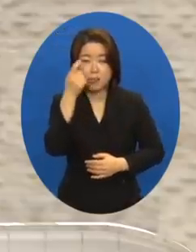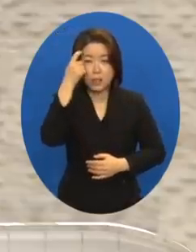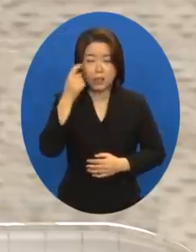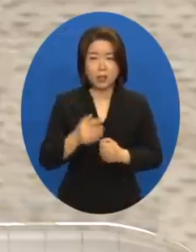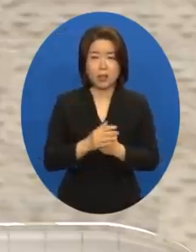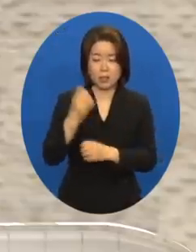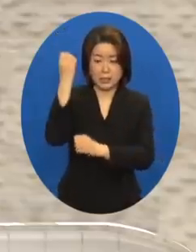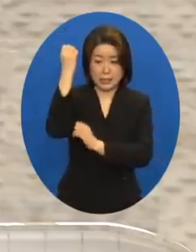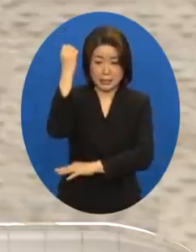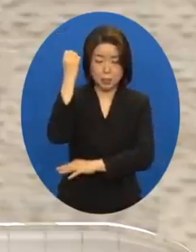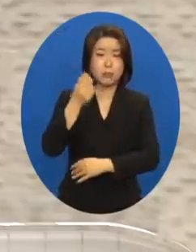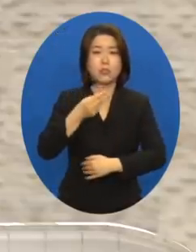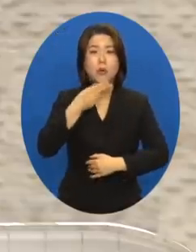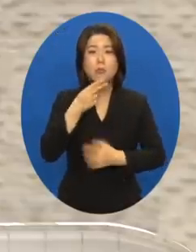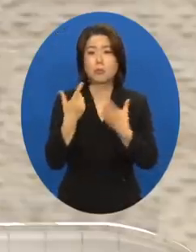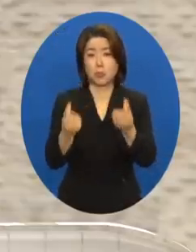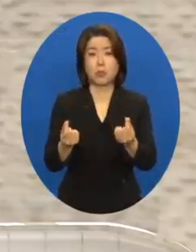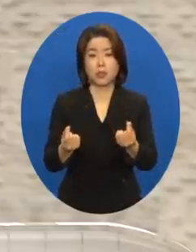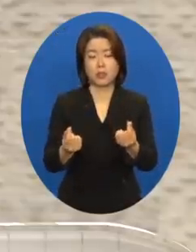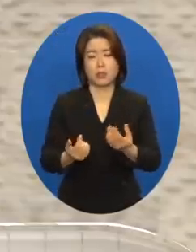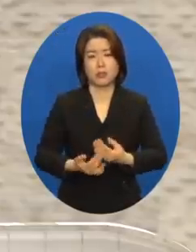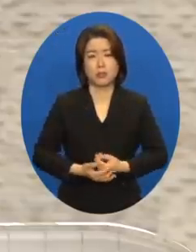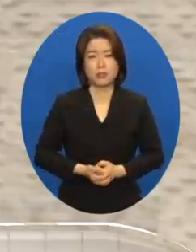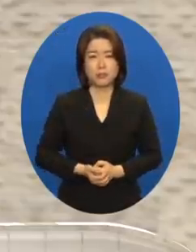근본 뿌리가 없는 거예요